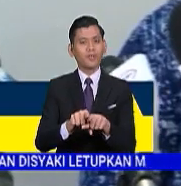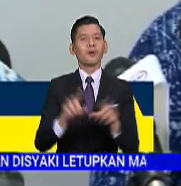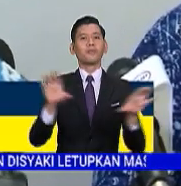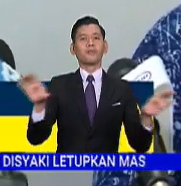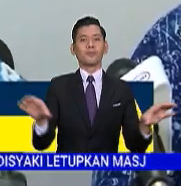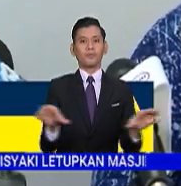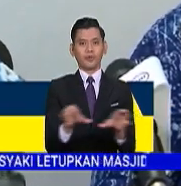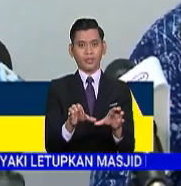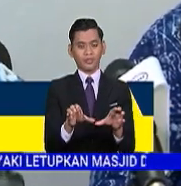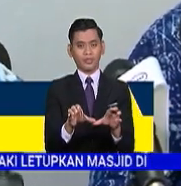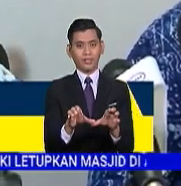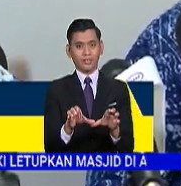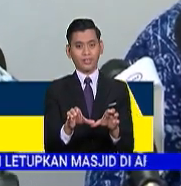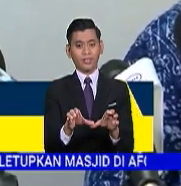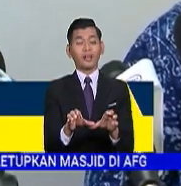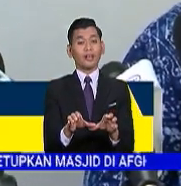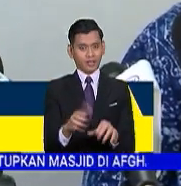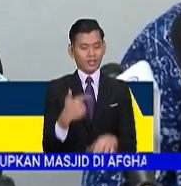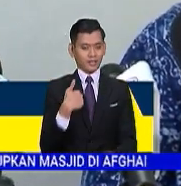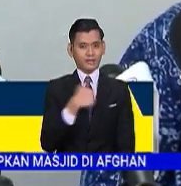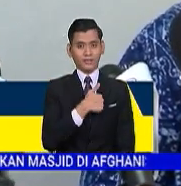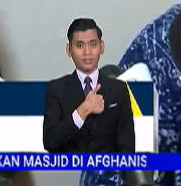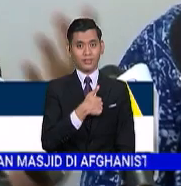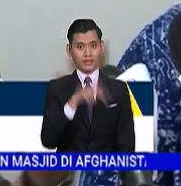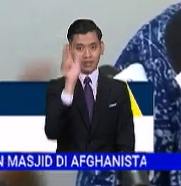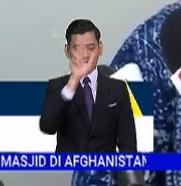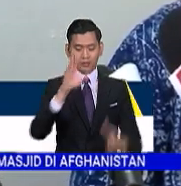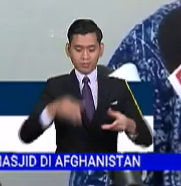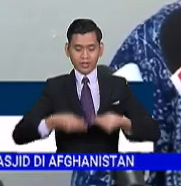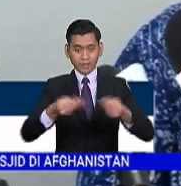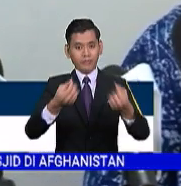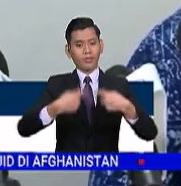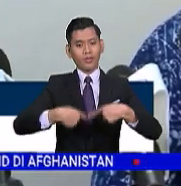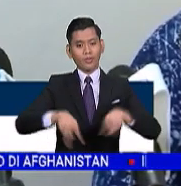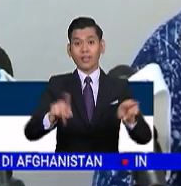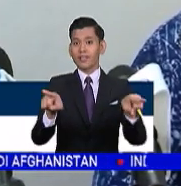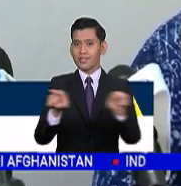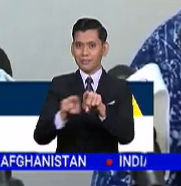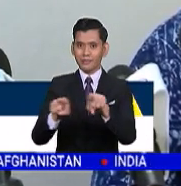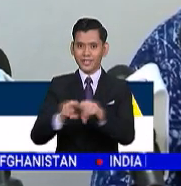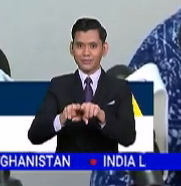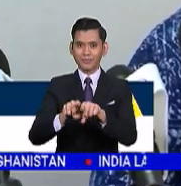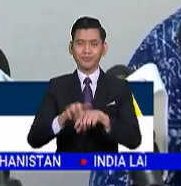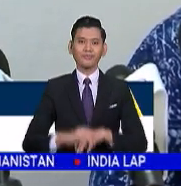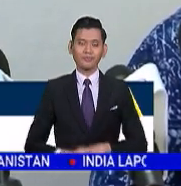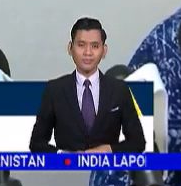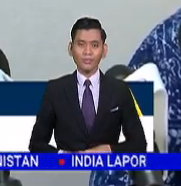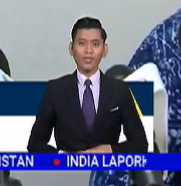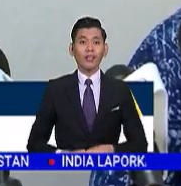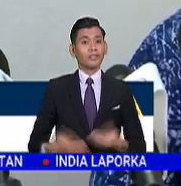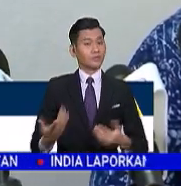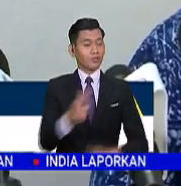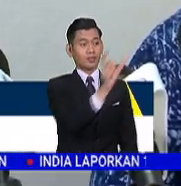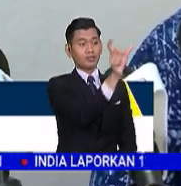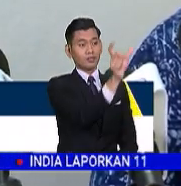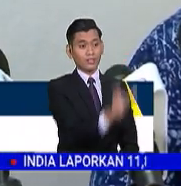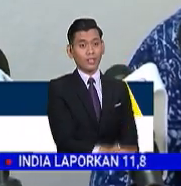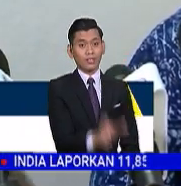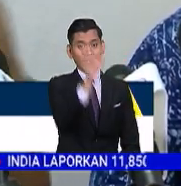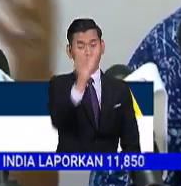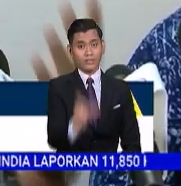saluran resmi kerajaan memberi ruang yang sama kepada calon-calon